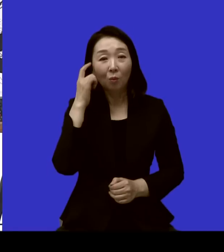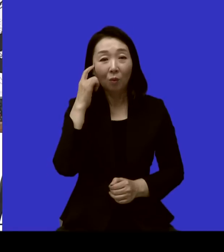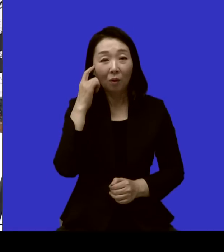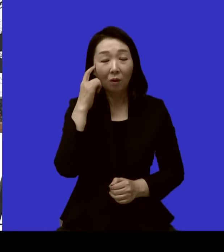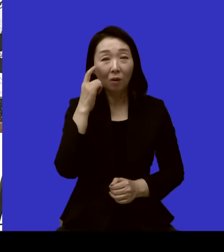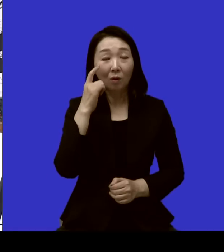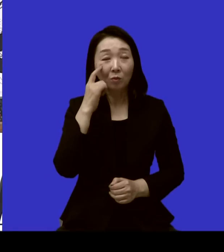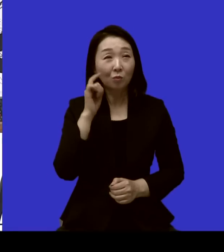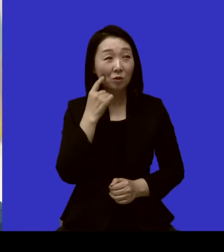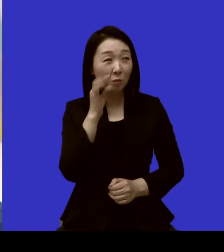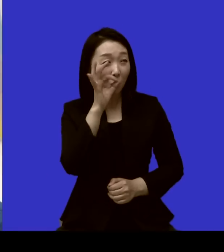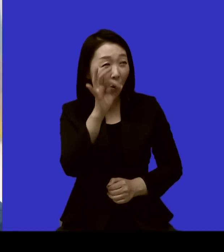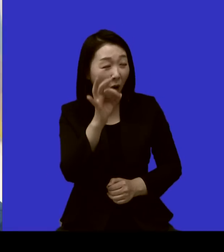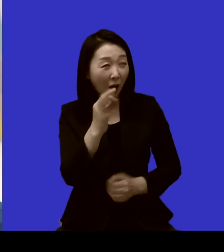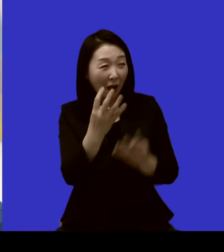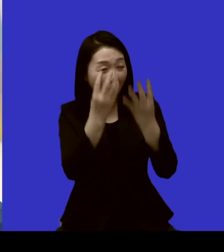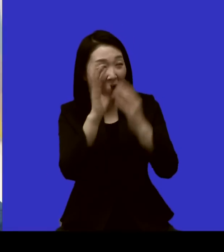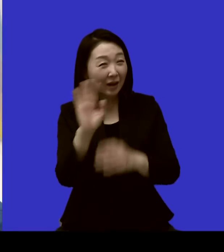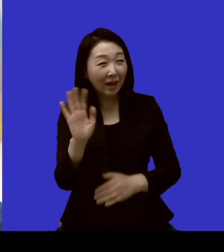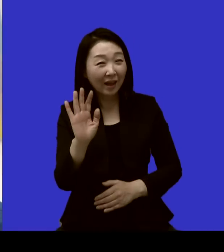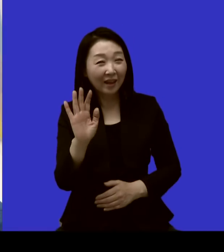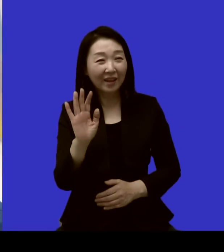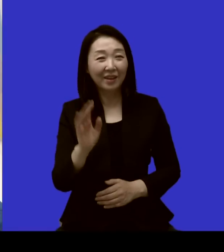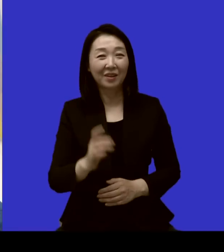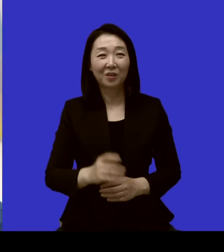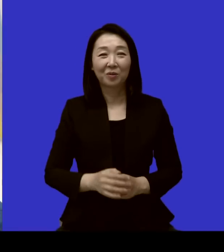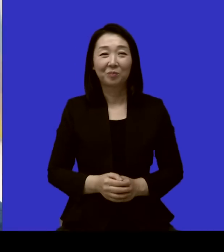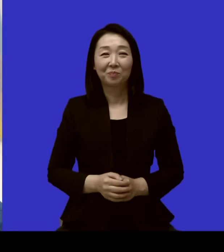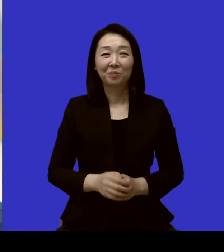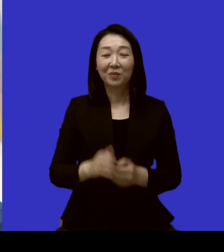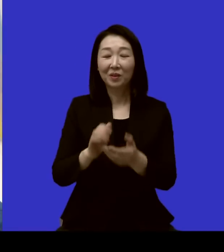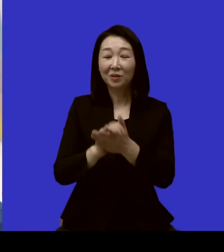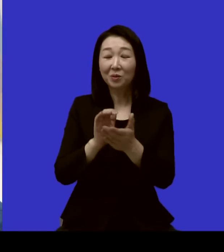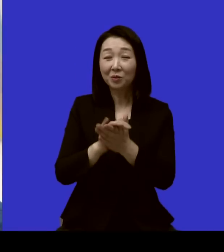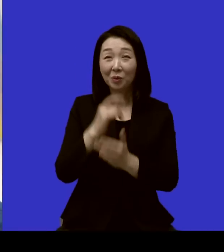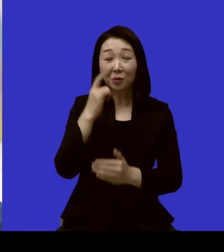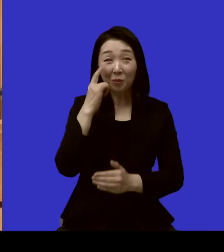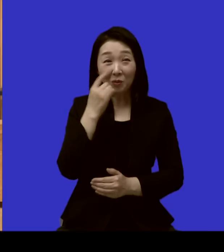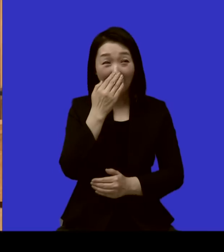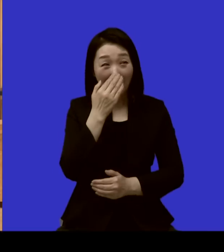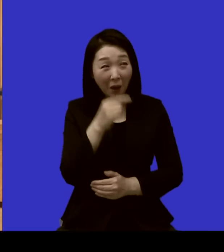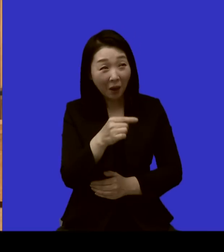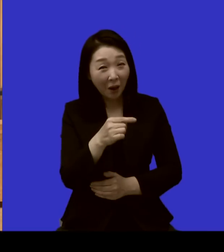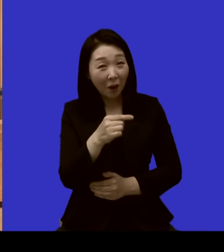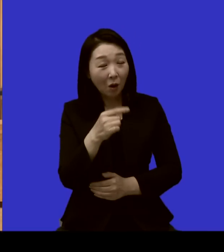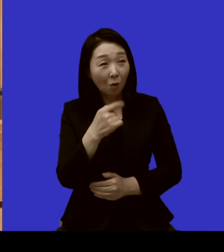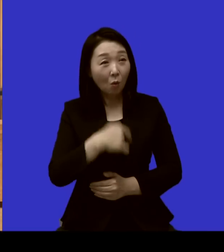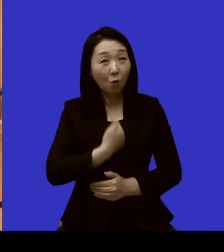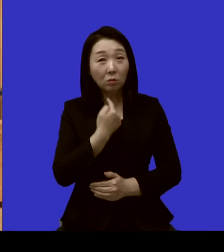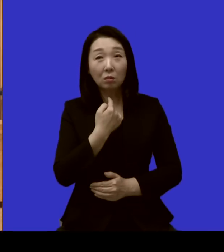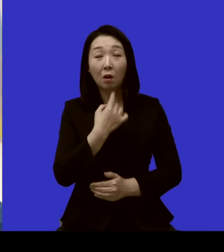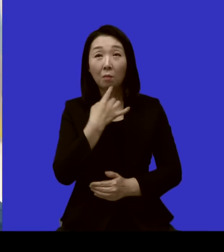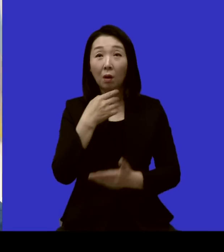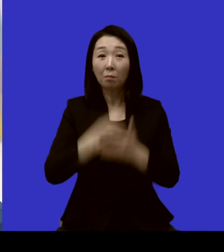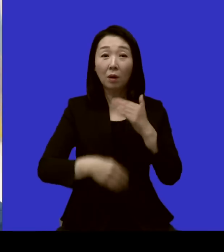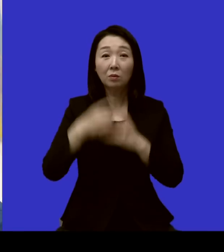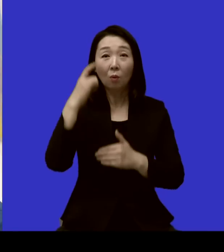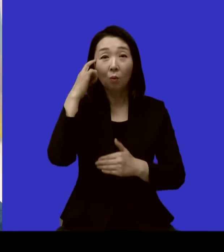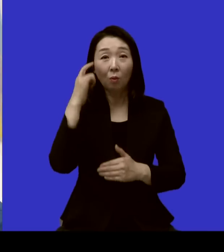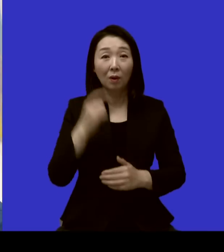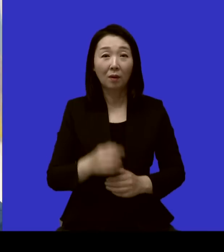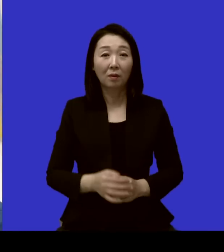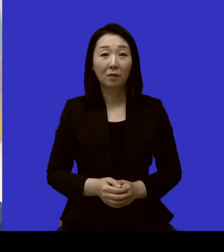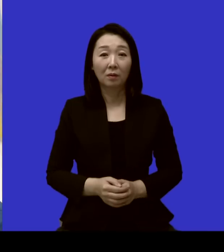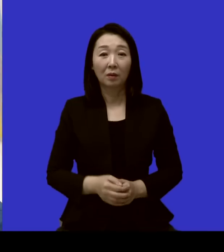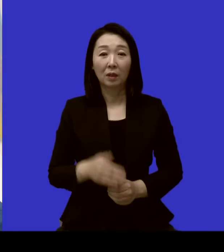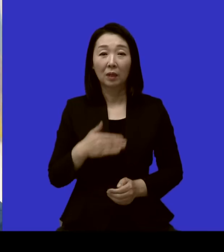이뻐 보여서 안 들어간 거 아니에요? 눈이 선해 보여서. 아니 이 친구는 눈이 선한데. 어떻게 혼자만 안 들어갔어요? 이게 이제 좀